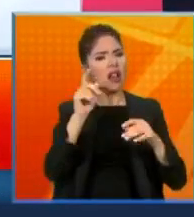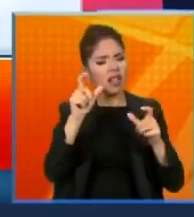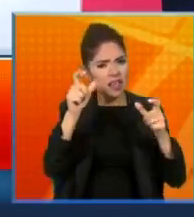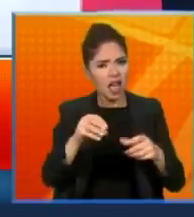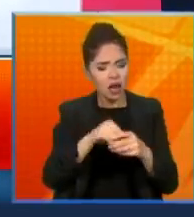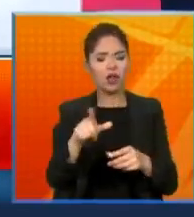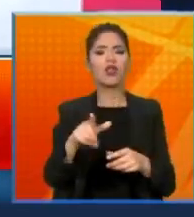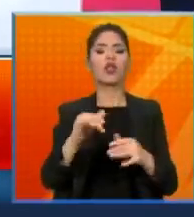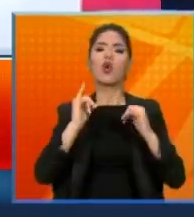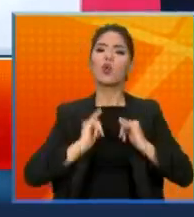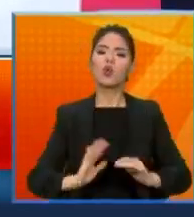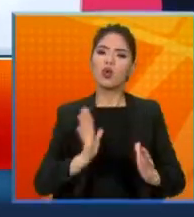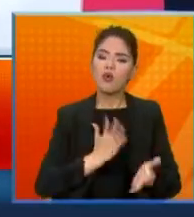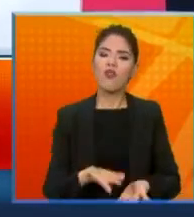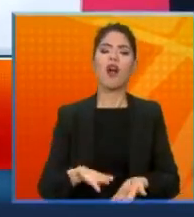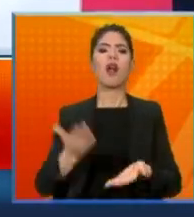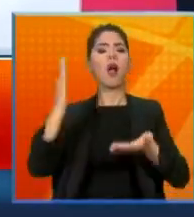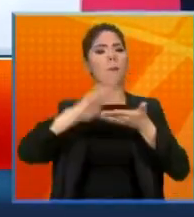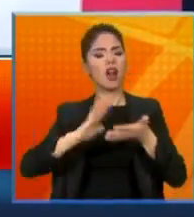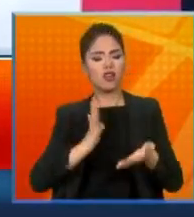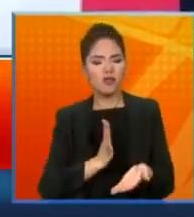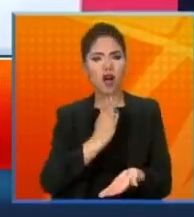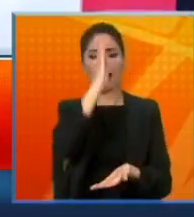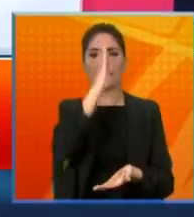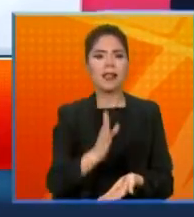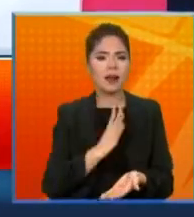var, barış var, istikrar var.